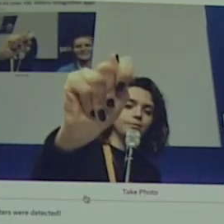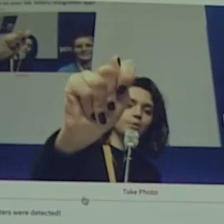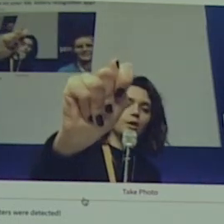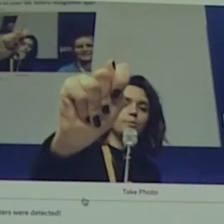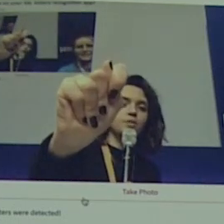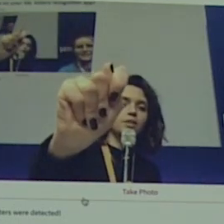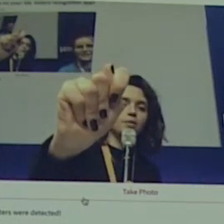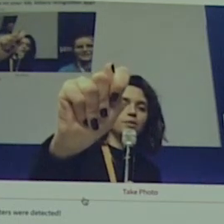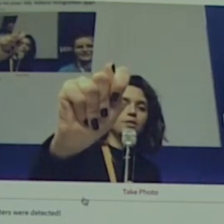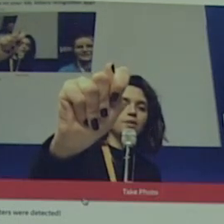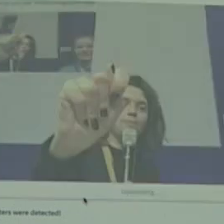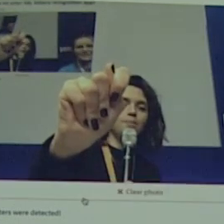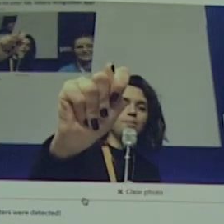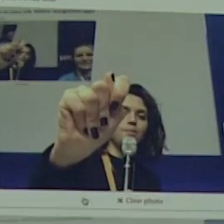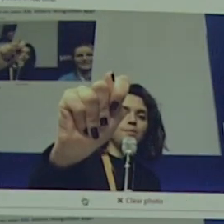On va quand même essayer d'écrire VTT.